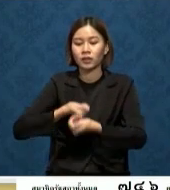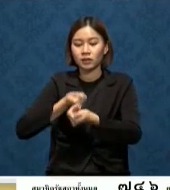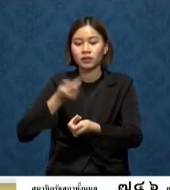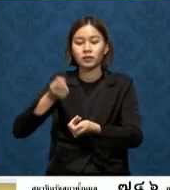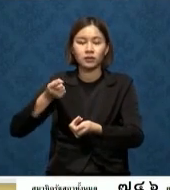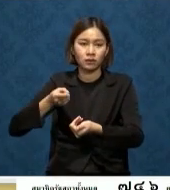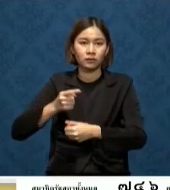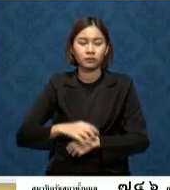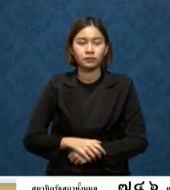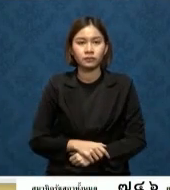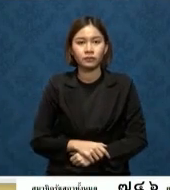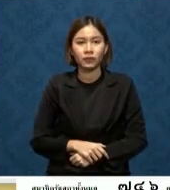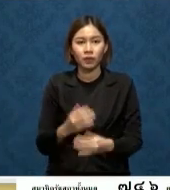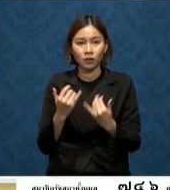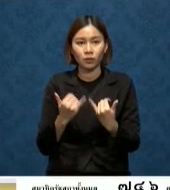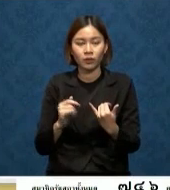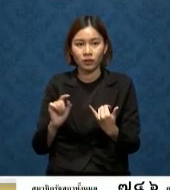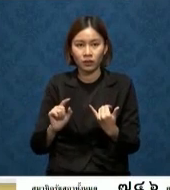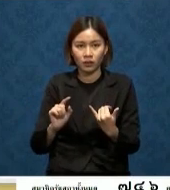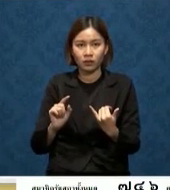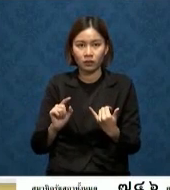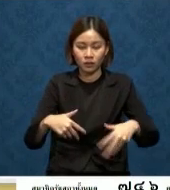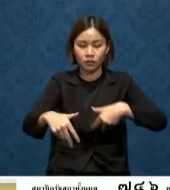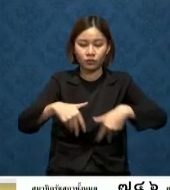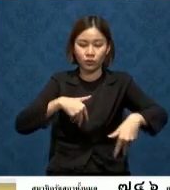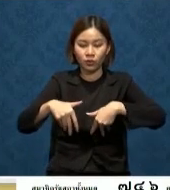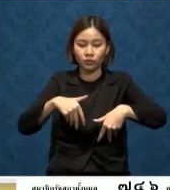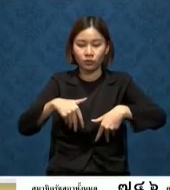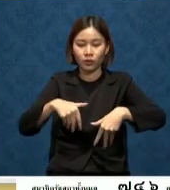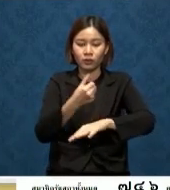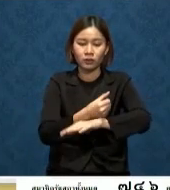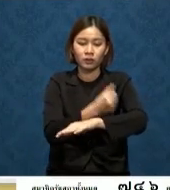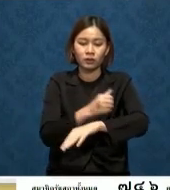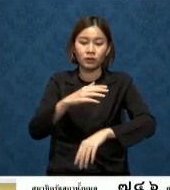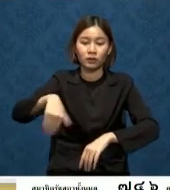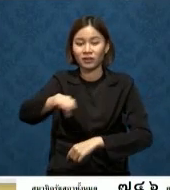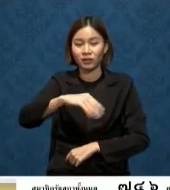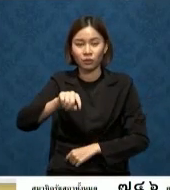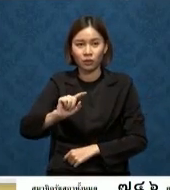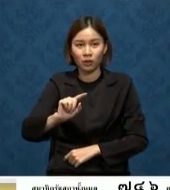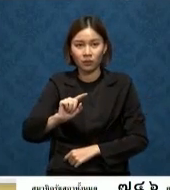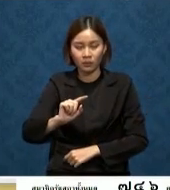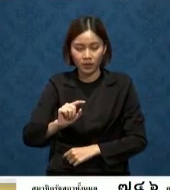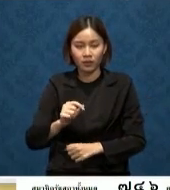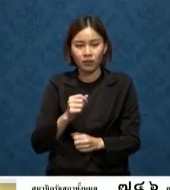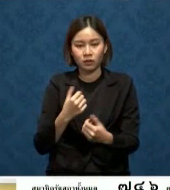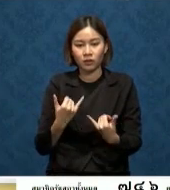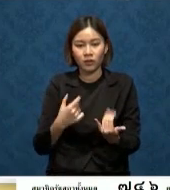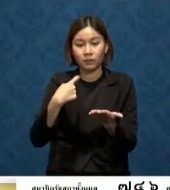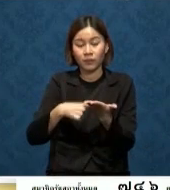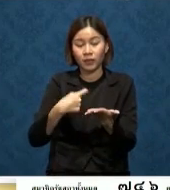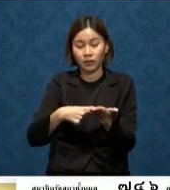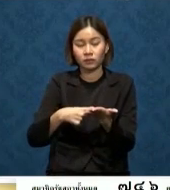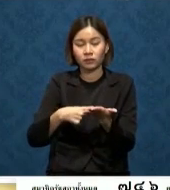ย่างยิ่งณวันนี้พี่น้องประชาชนผู้ใช้แรงงานซึ่งเป็นผู้ประกันตนต